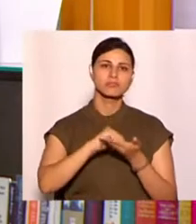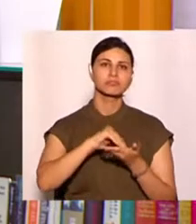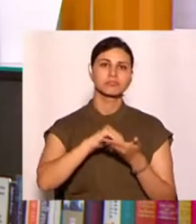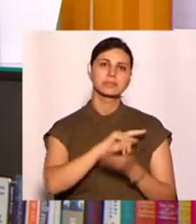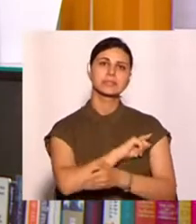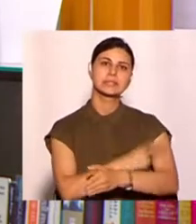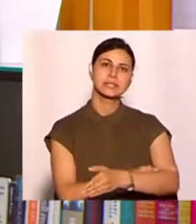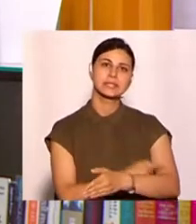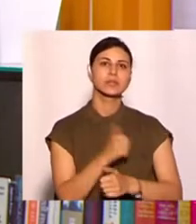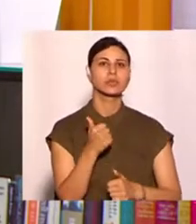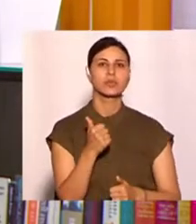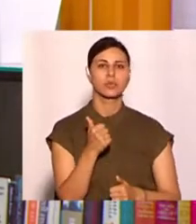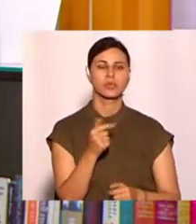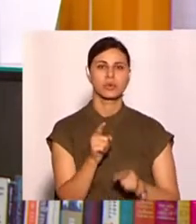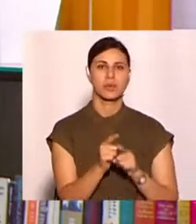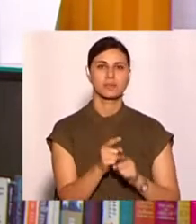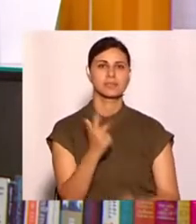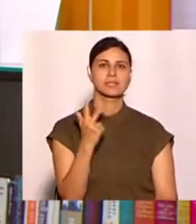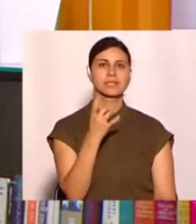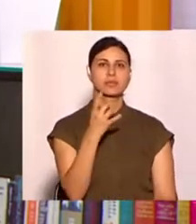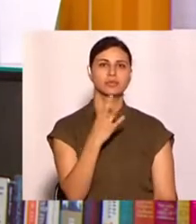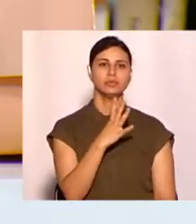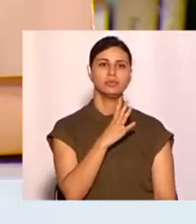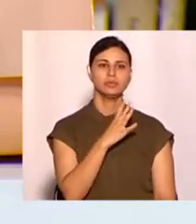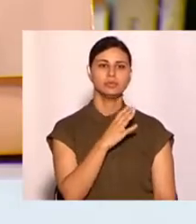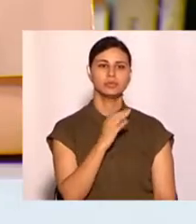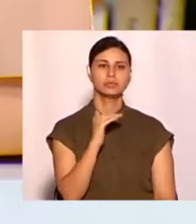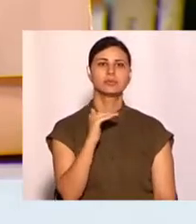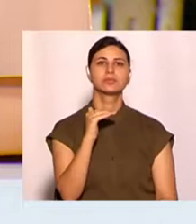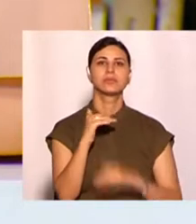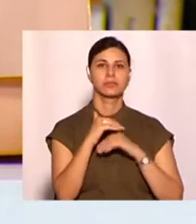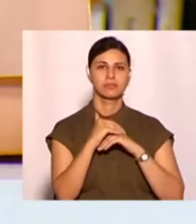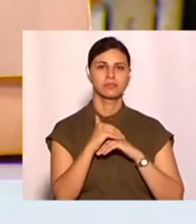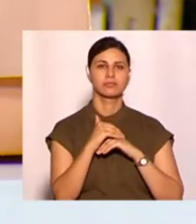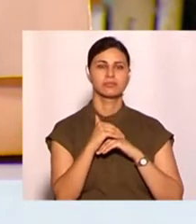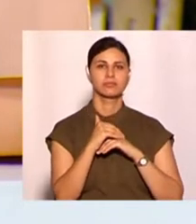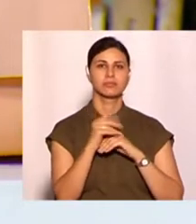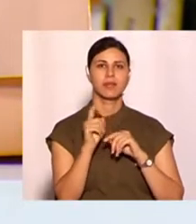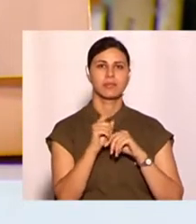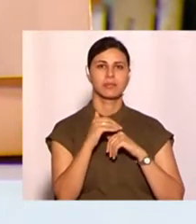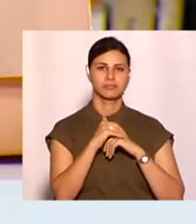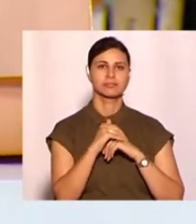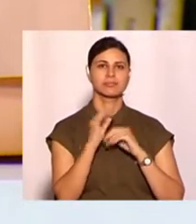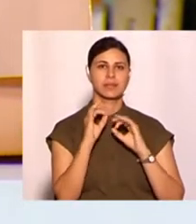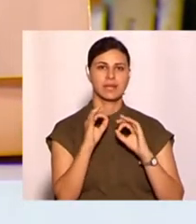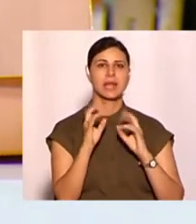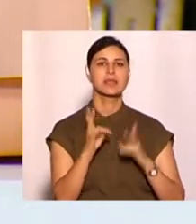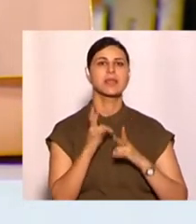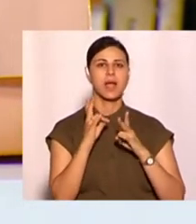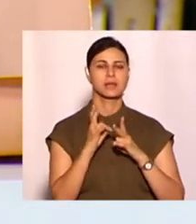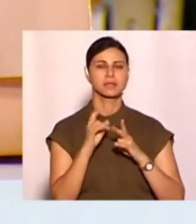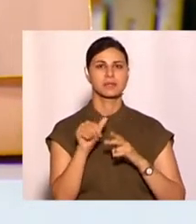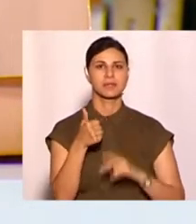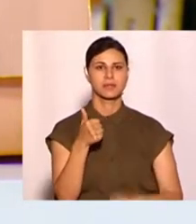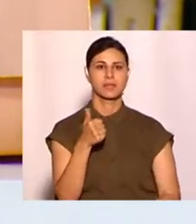ჩავიდე? სამი ზეწოლა უნდა განვახორციელოთ. ზედაპირული, რომ ვნახოთ კანქვეშ რა ხდება, კანქვეშ თუ არის რამე